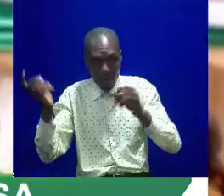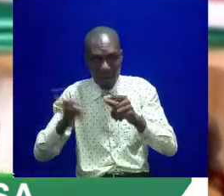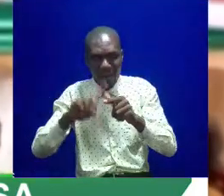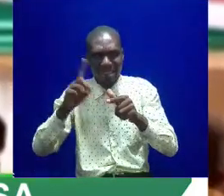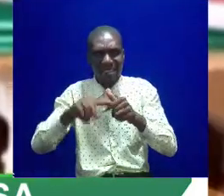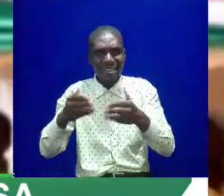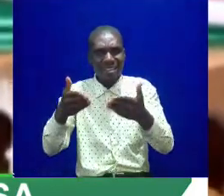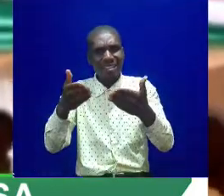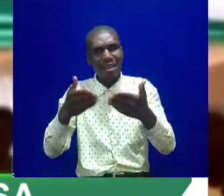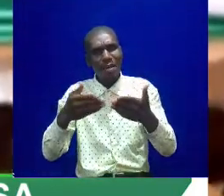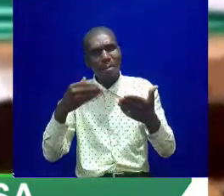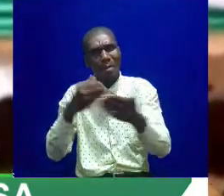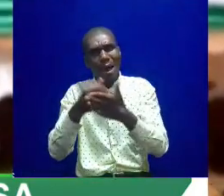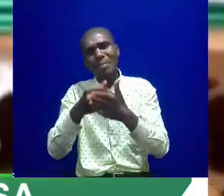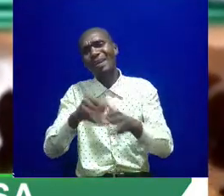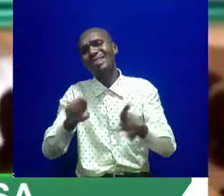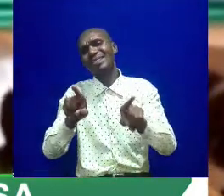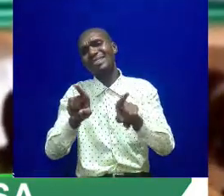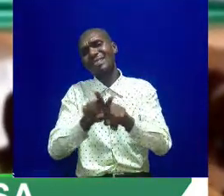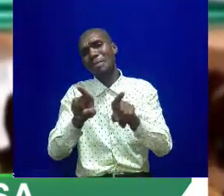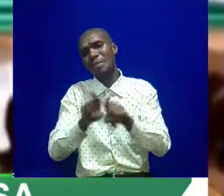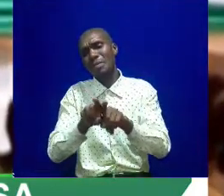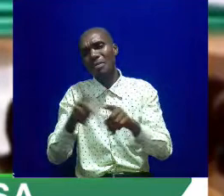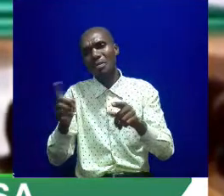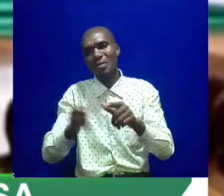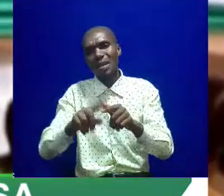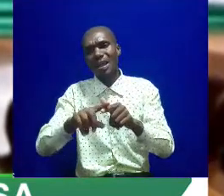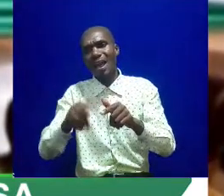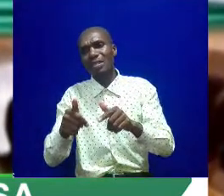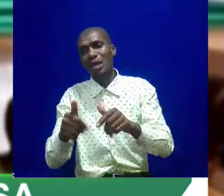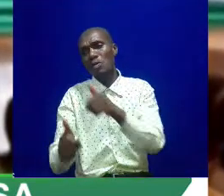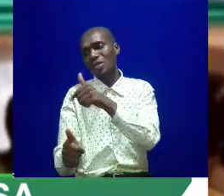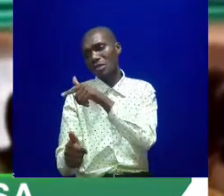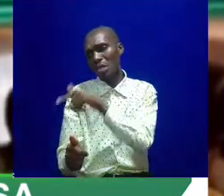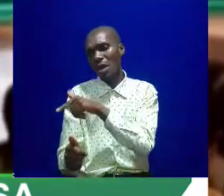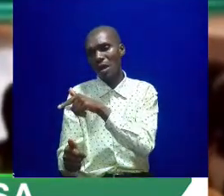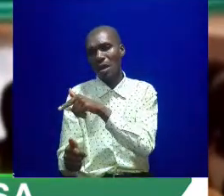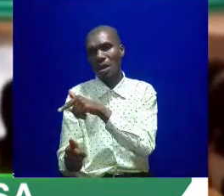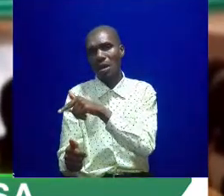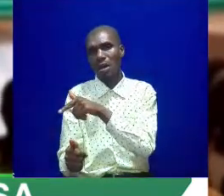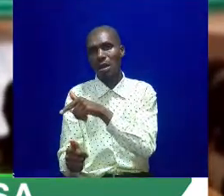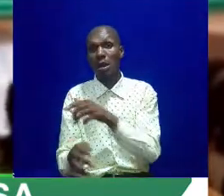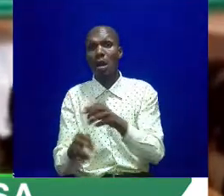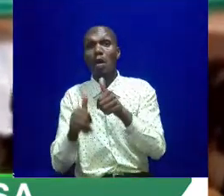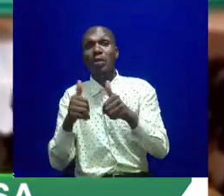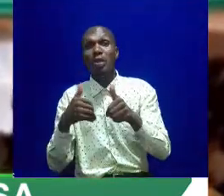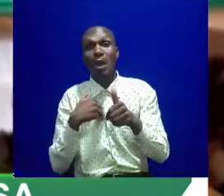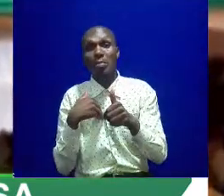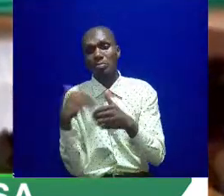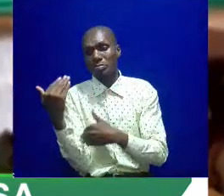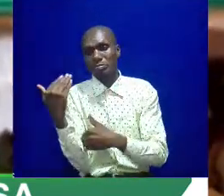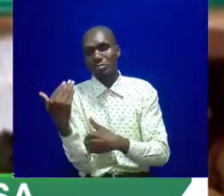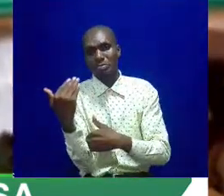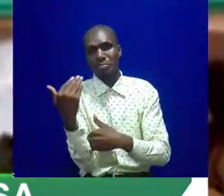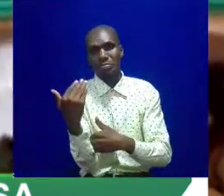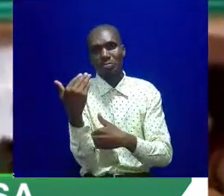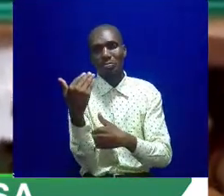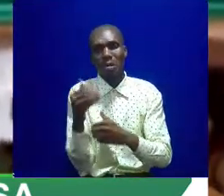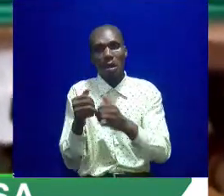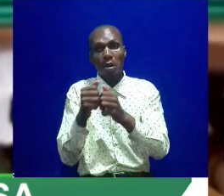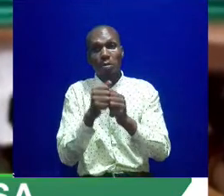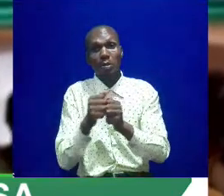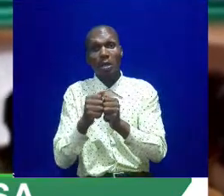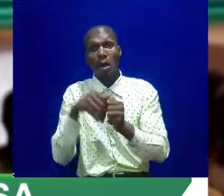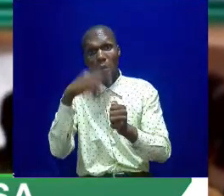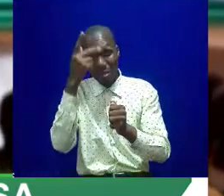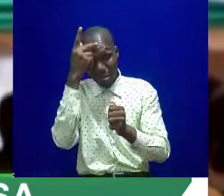inapewa pesa the same na constituency ingine huko ambayo iko na watoto pamoja na wazazi